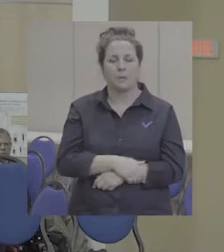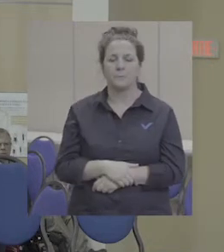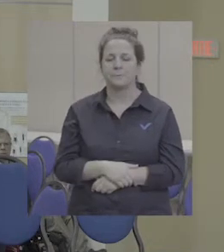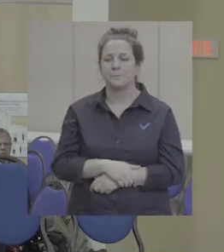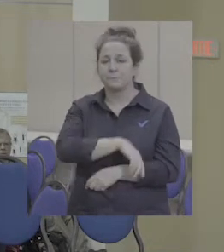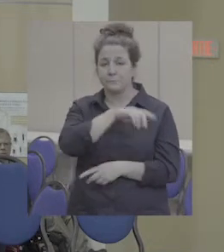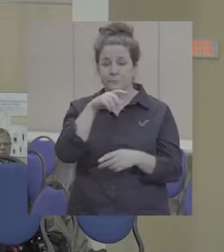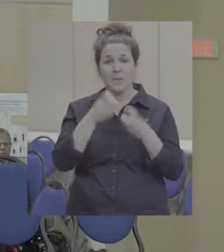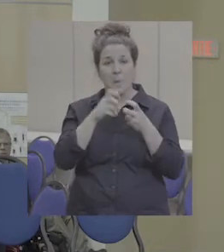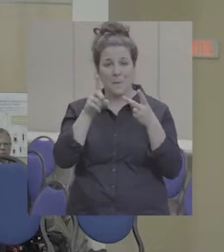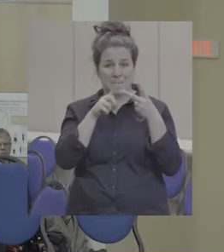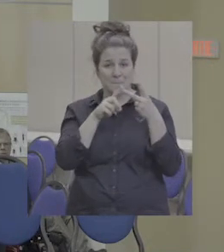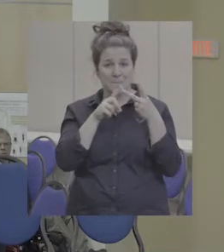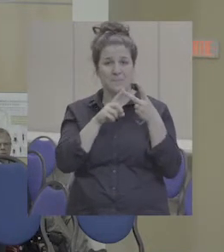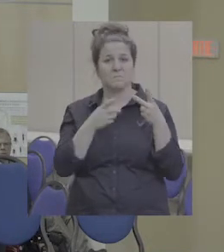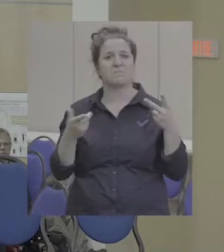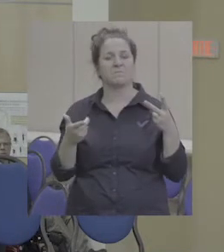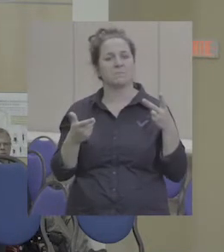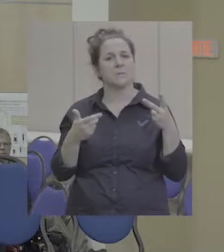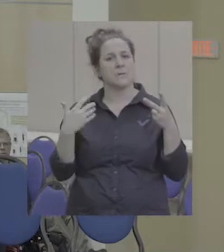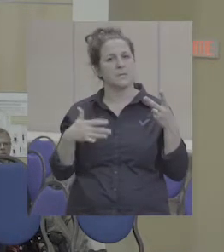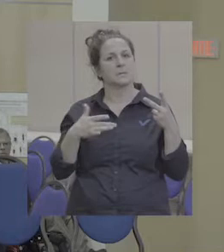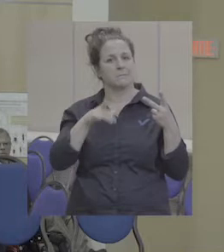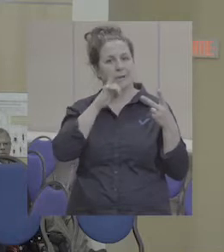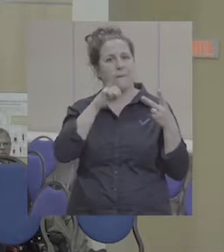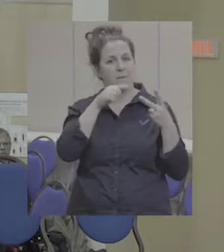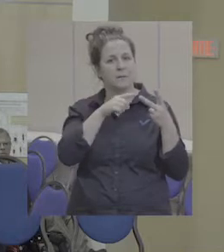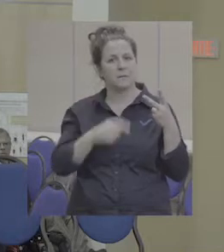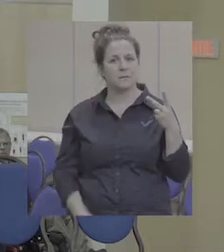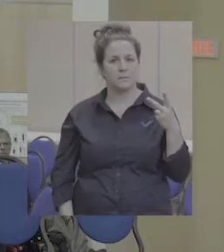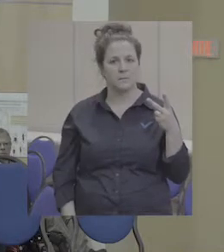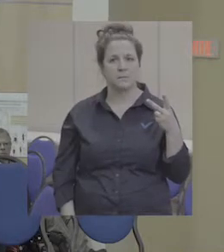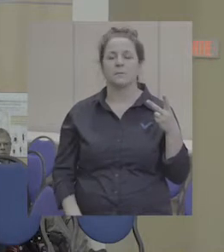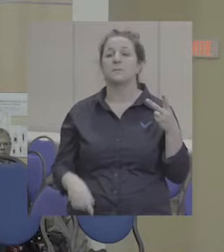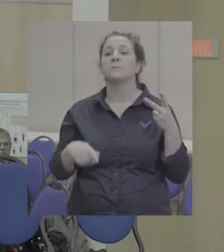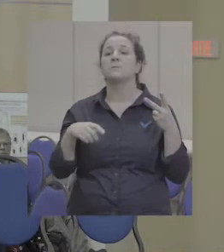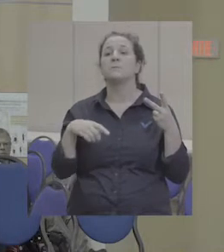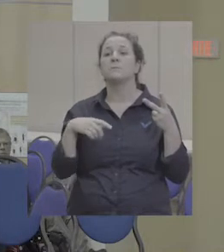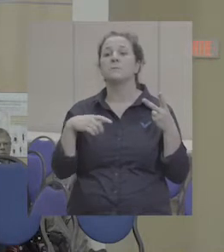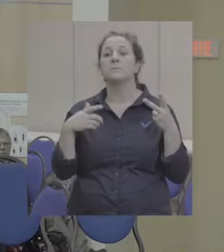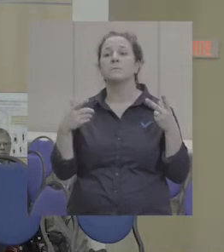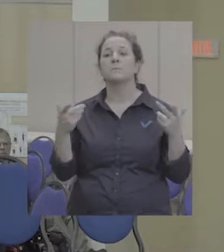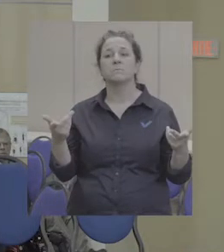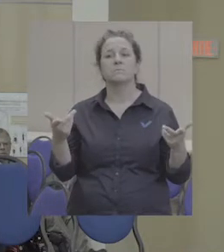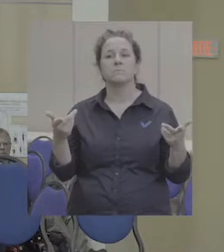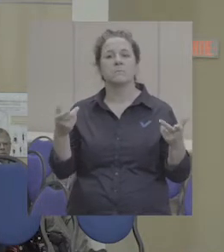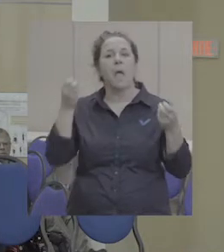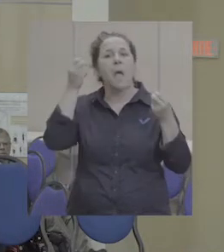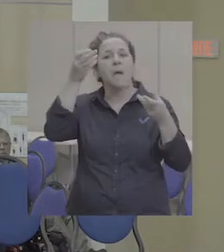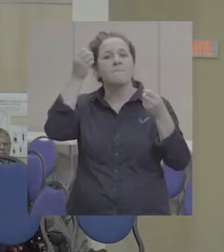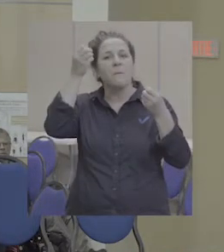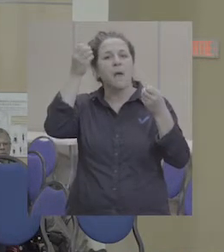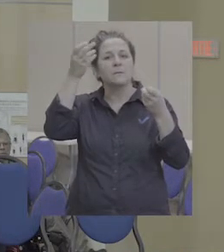Le deuxième problème, il est beaucoup plus important que ça. C'est une perte